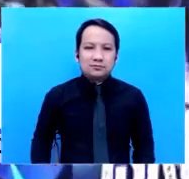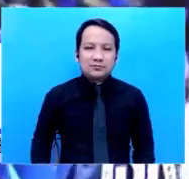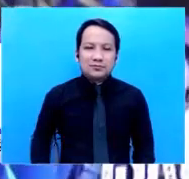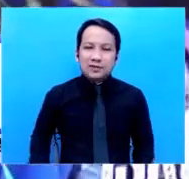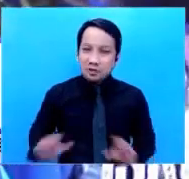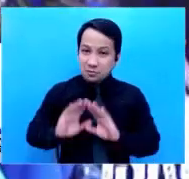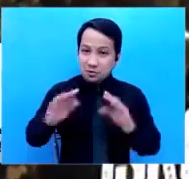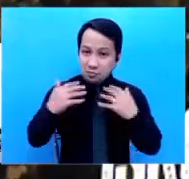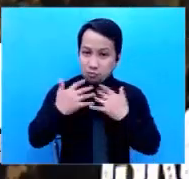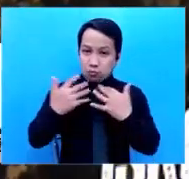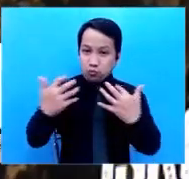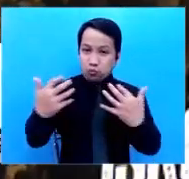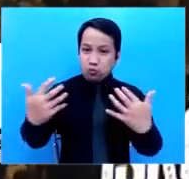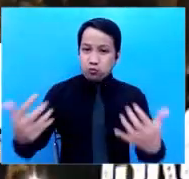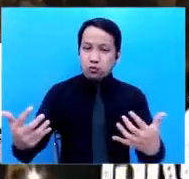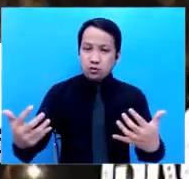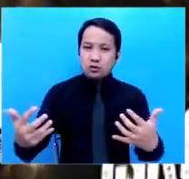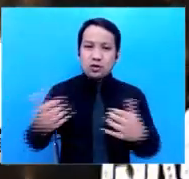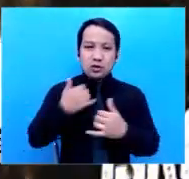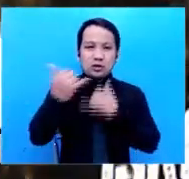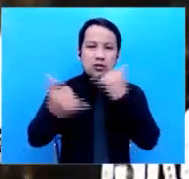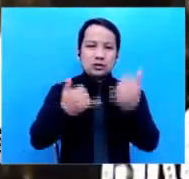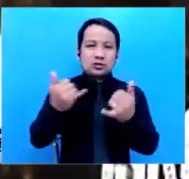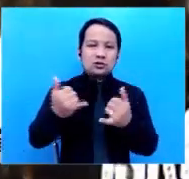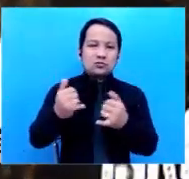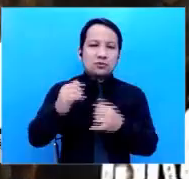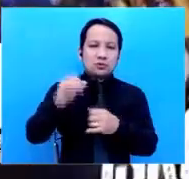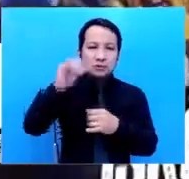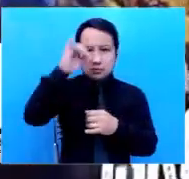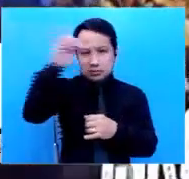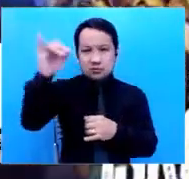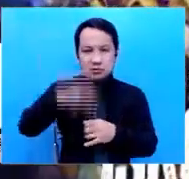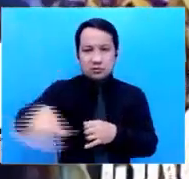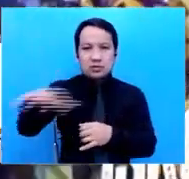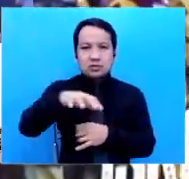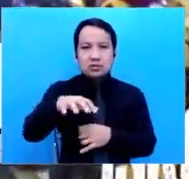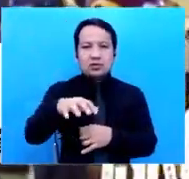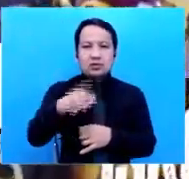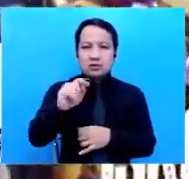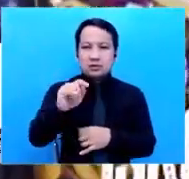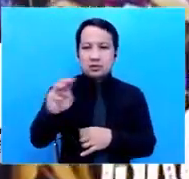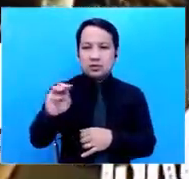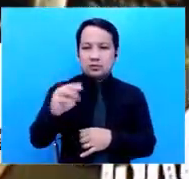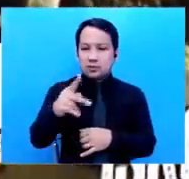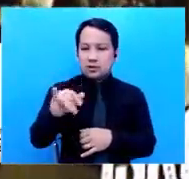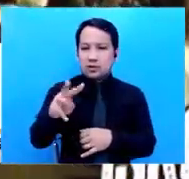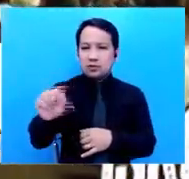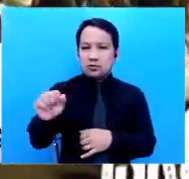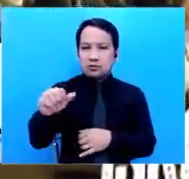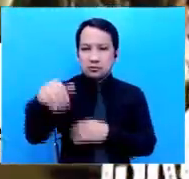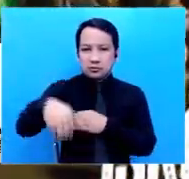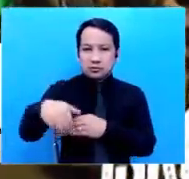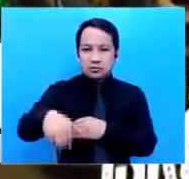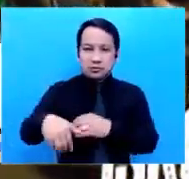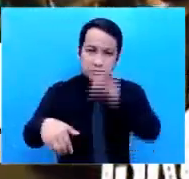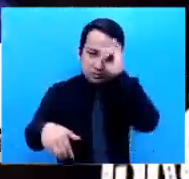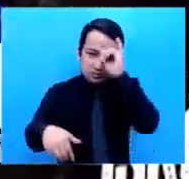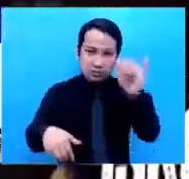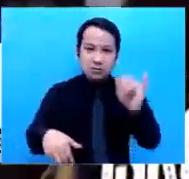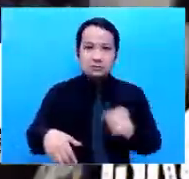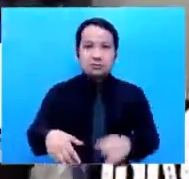mga taga-suporta ang Isigaw Mo Isko campaign rally sa TM Calaw sa Maynila kagabi. Isko! Isko!